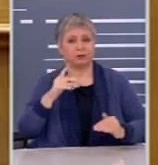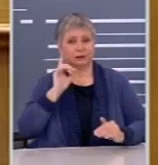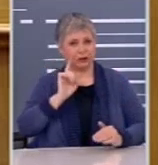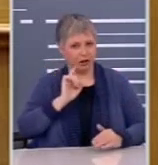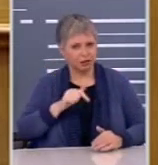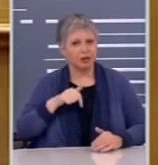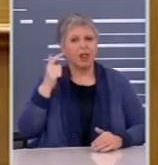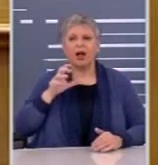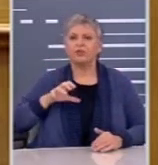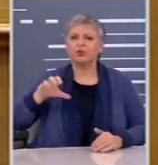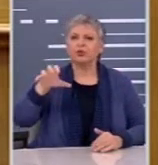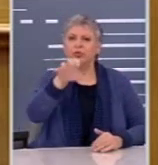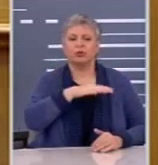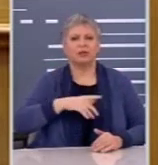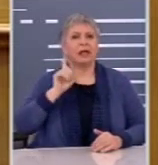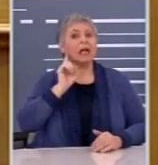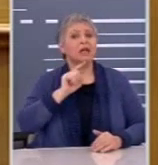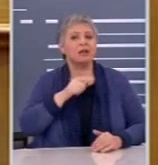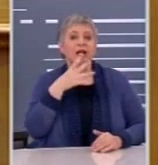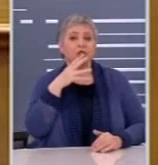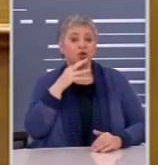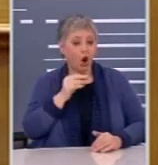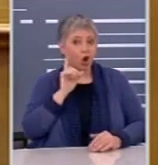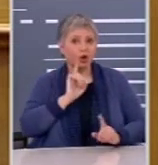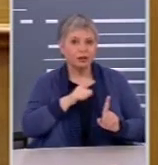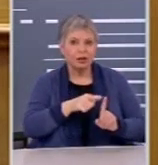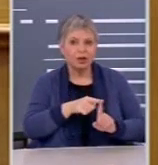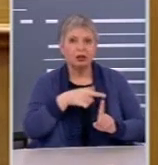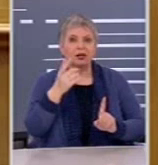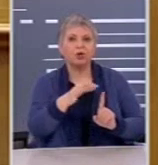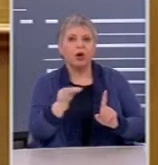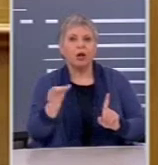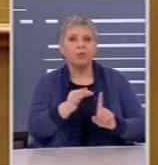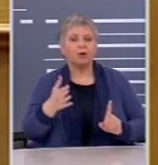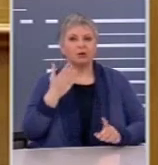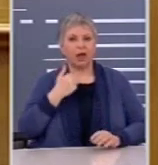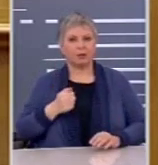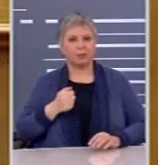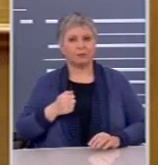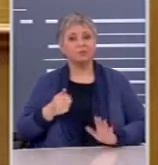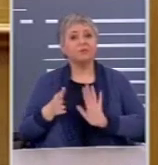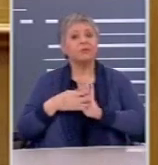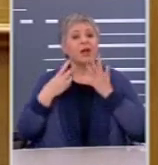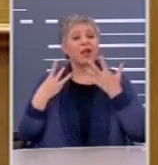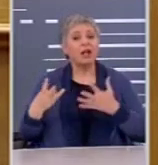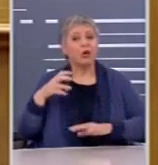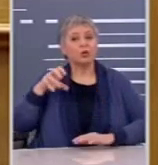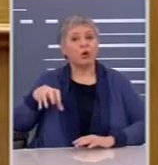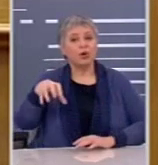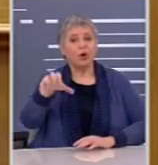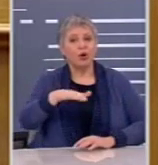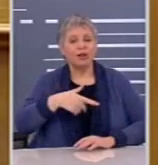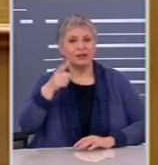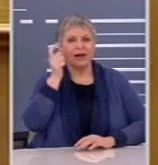στην πρόσβαση στην αγορά εργασίας λόγω φύλου, ενώ σε 18 χώρες οι άντρες έχουν νόμιμο δικαίωμα να επιτρέπουν στις γυναίκες τους να